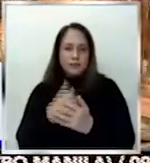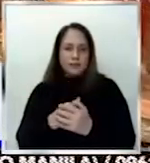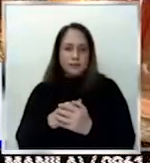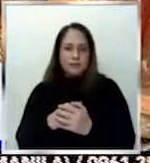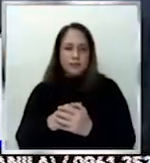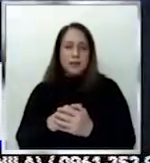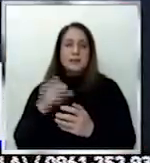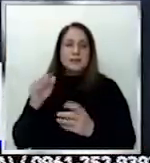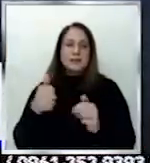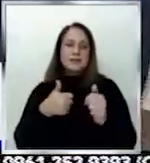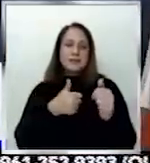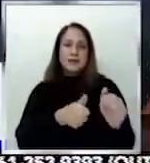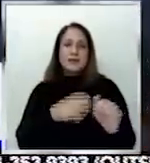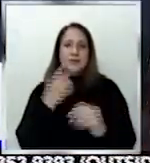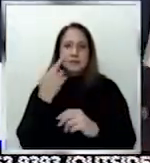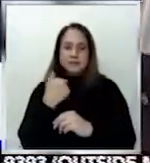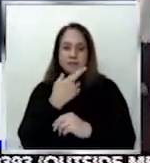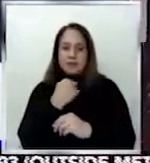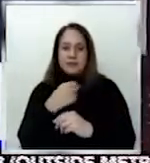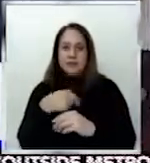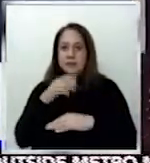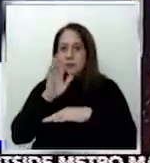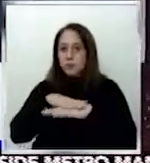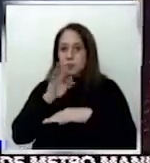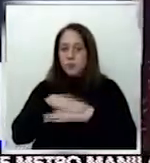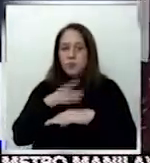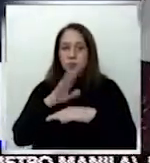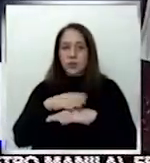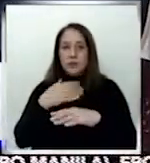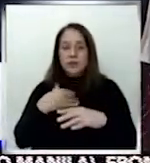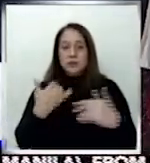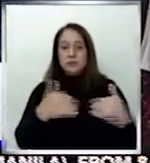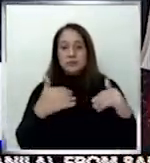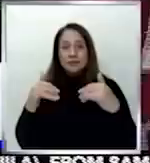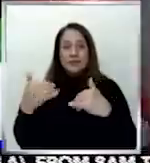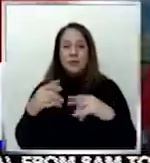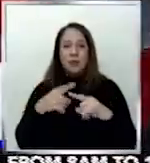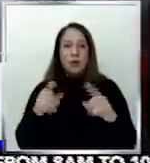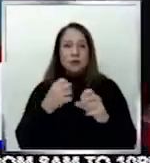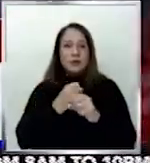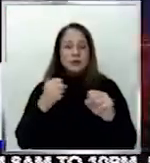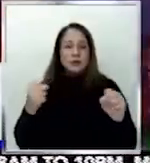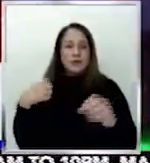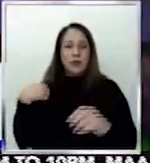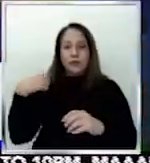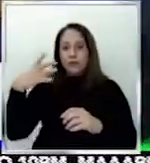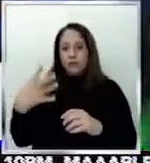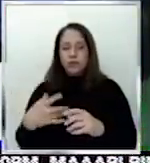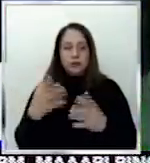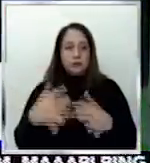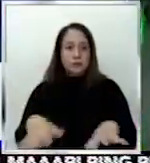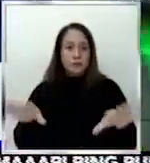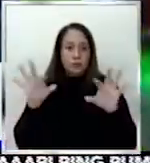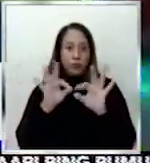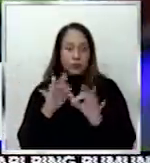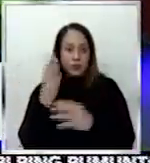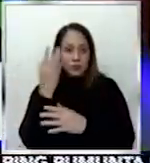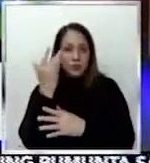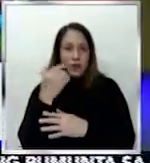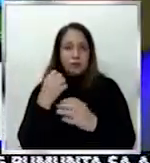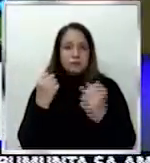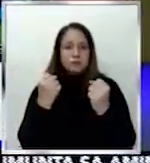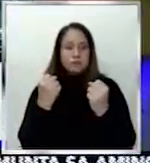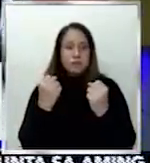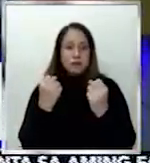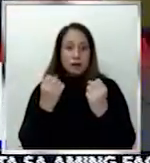ang restaurant. Napagsabihan din ang mga amusement arcade dahil walang safety officer. Importante pa naman daw ito dahil karamihan sa mga